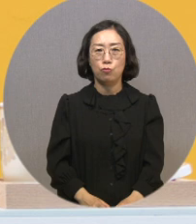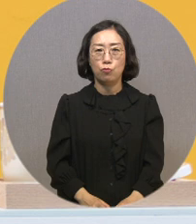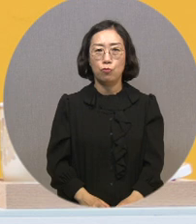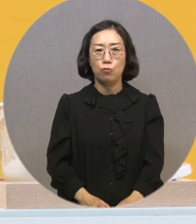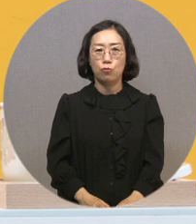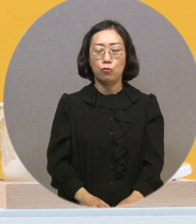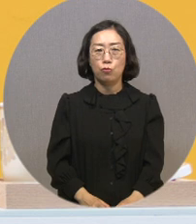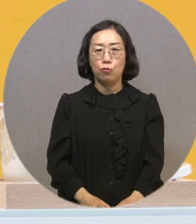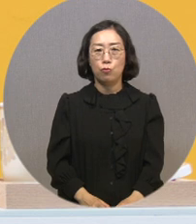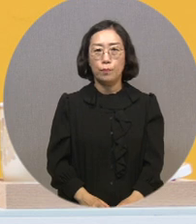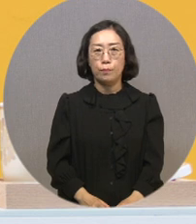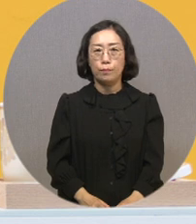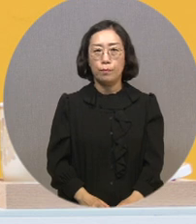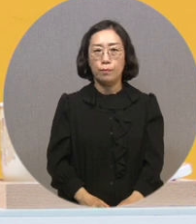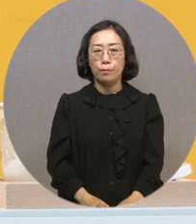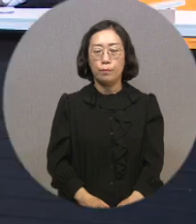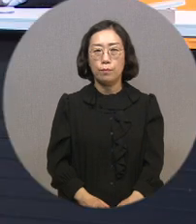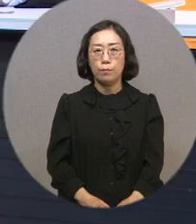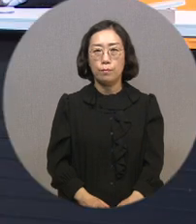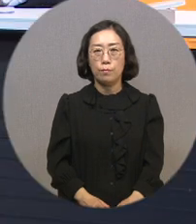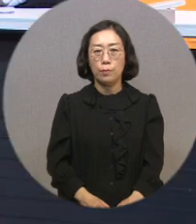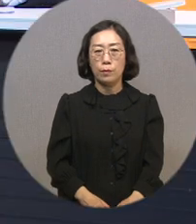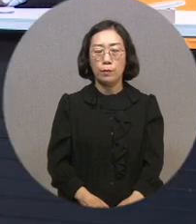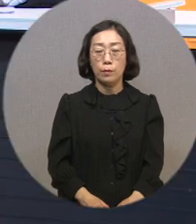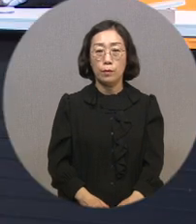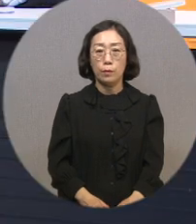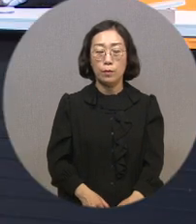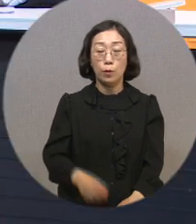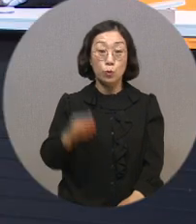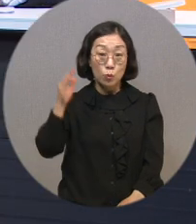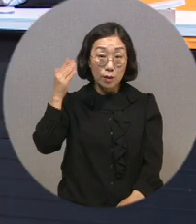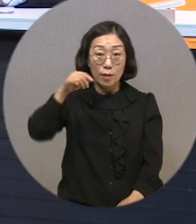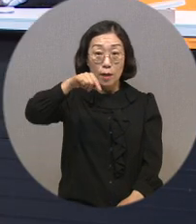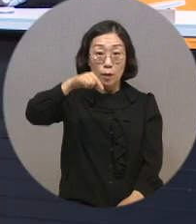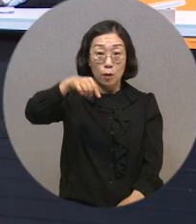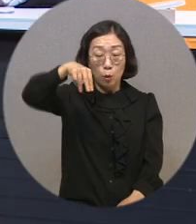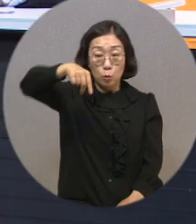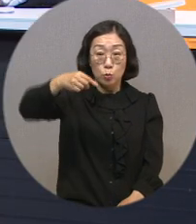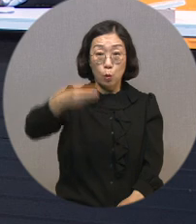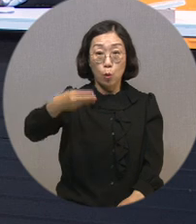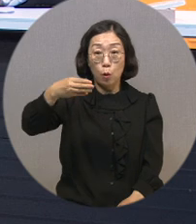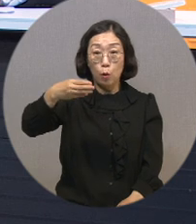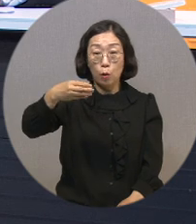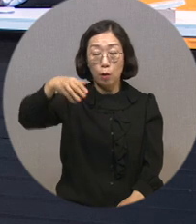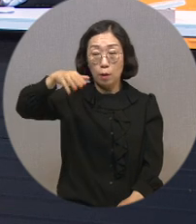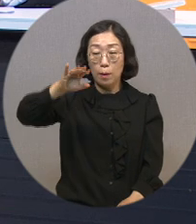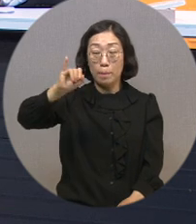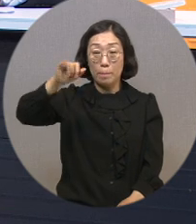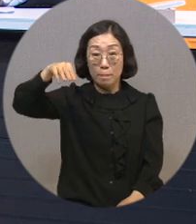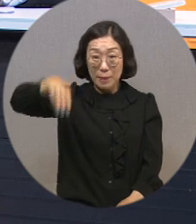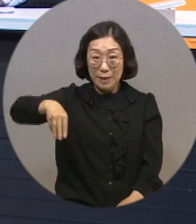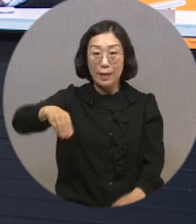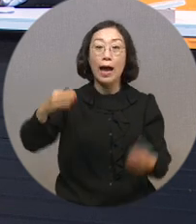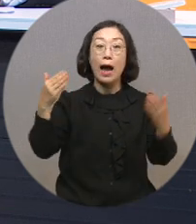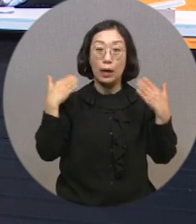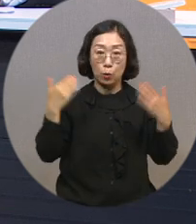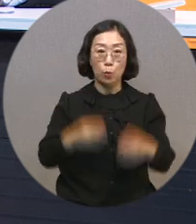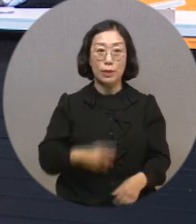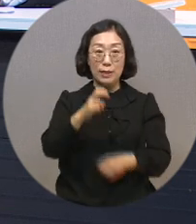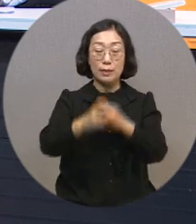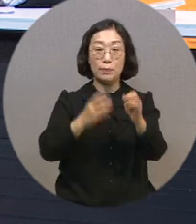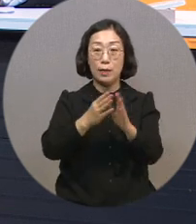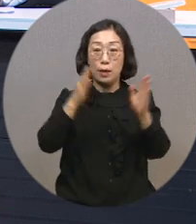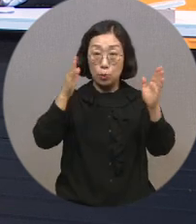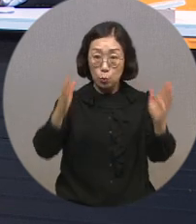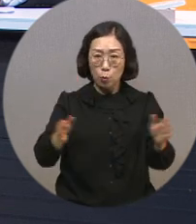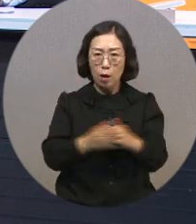이번에 저희들이 그 솔빛학교 들어보시나 모르겠는데 네, 솔빛학교요. 솔빛학교도 24년 동안 지금 방치되어